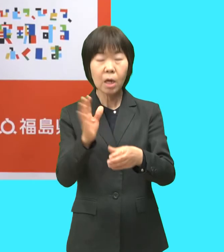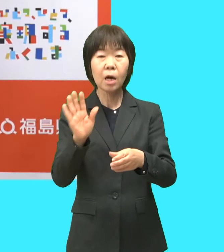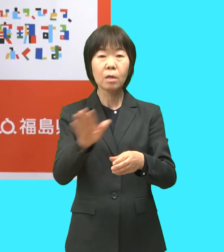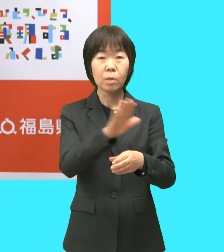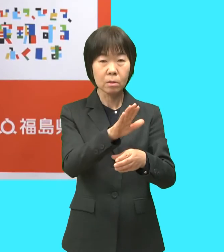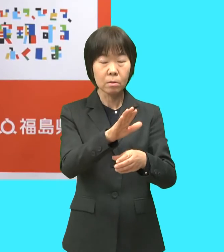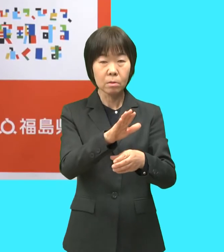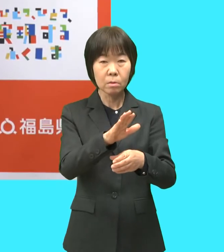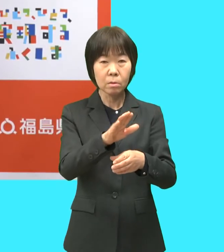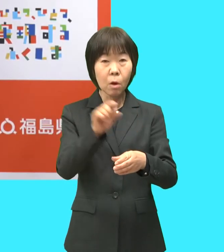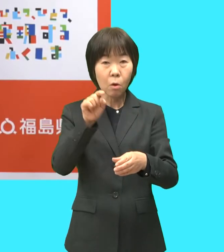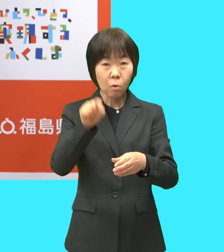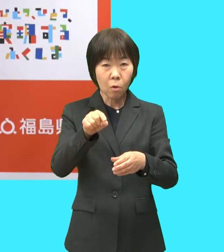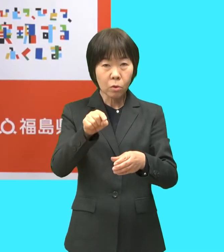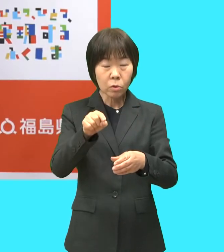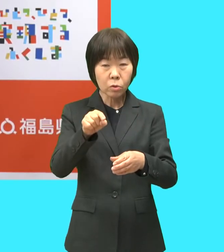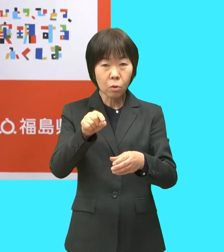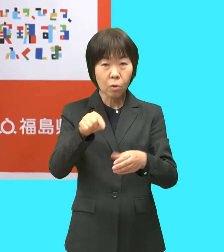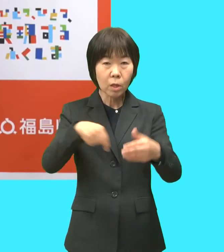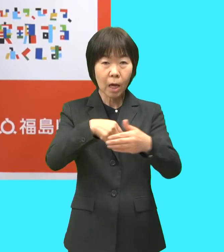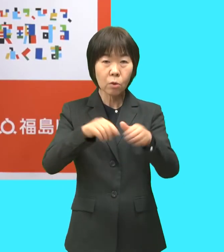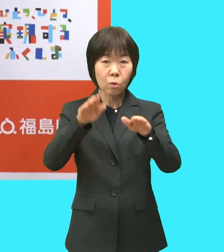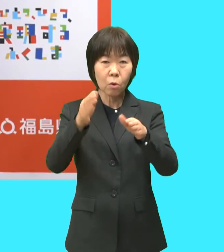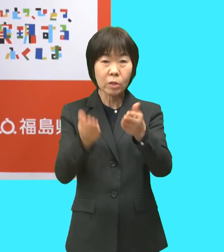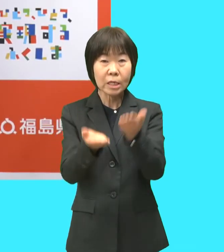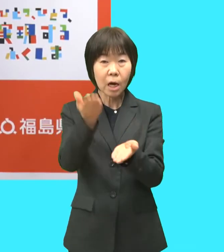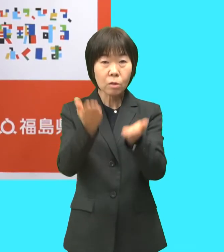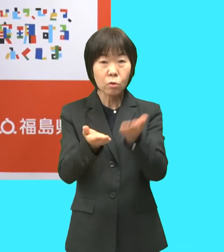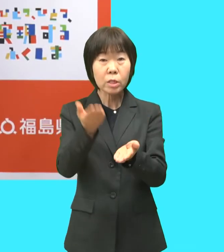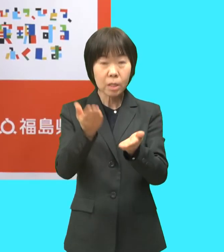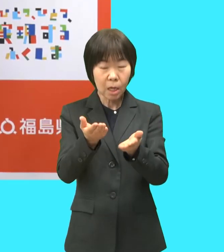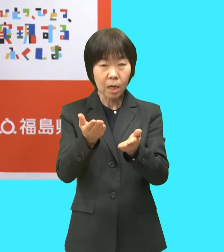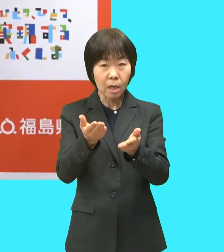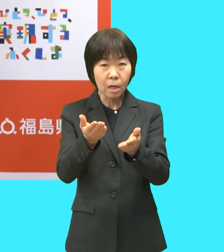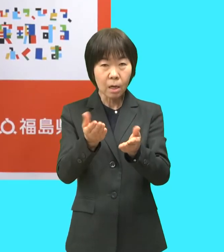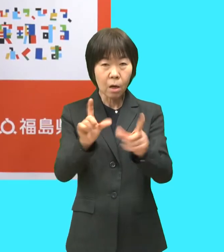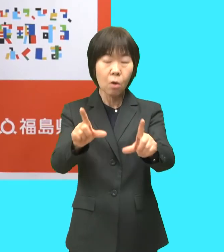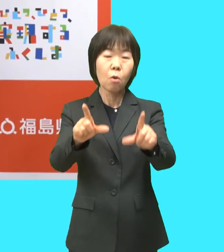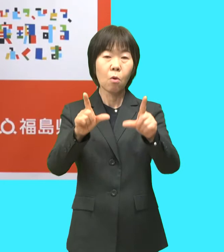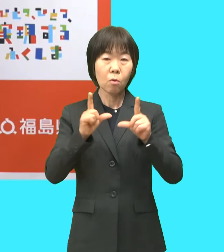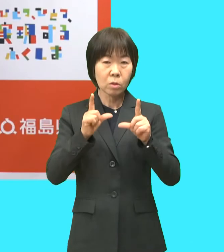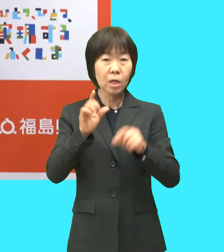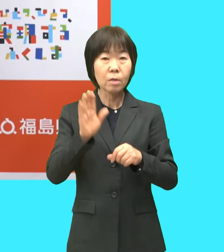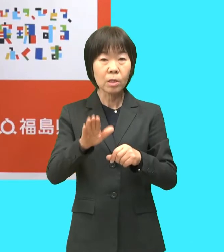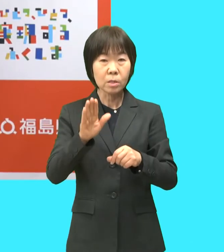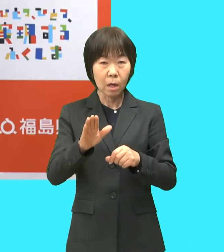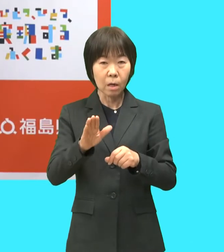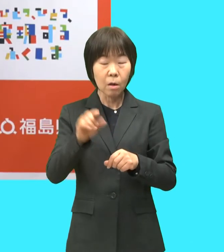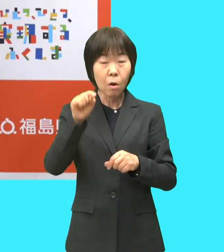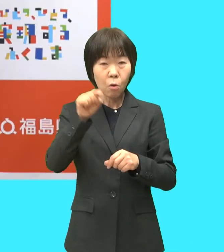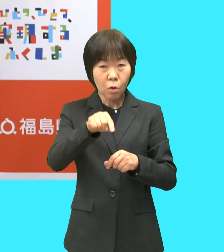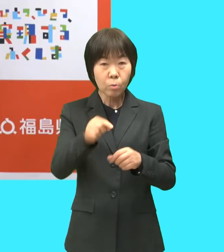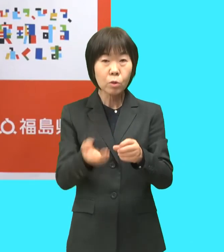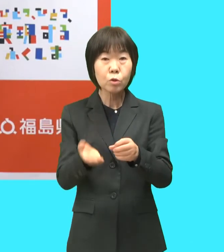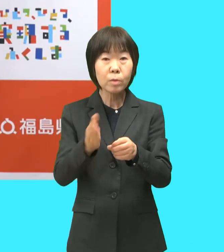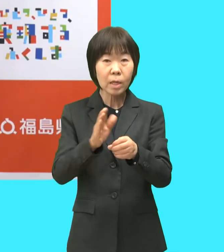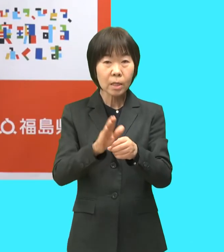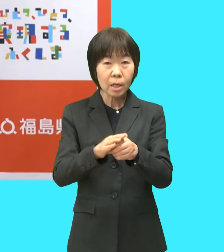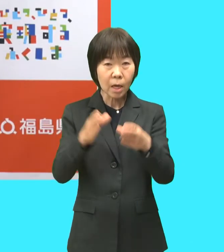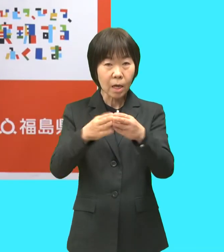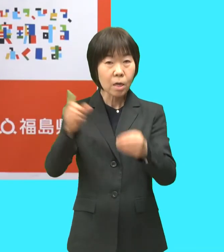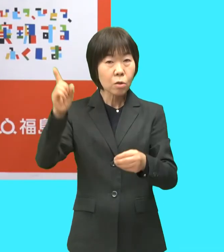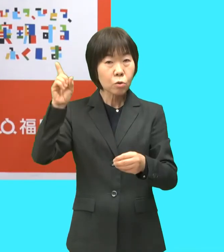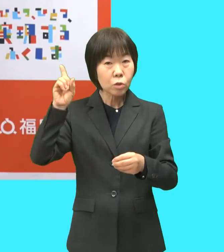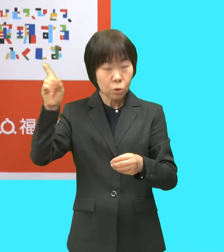ますが、そういった知見との比較も踏まえて一定の報告がなされました。こういったものを含めて国とし